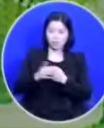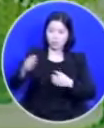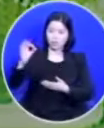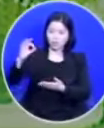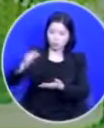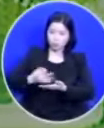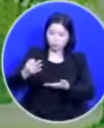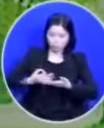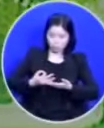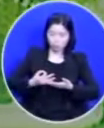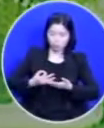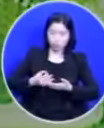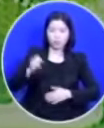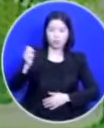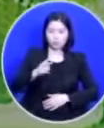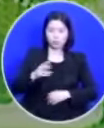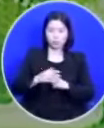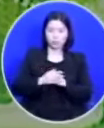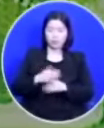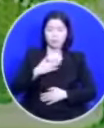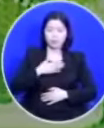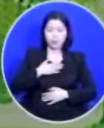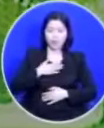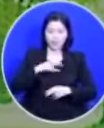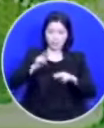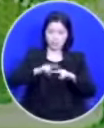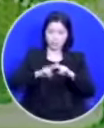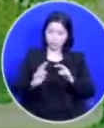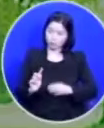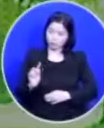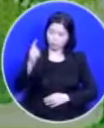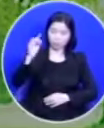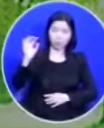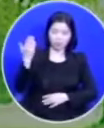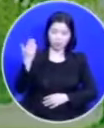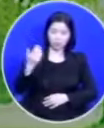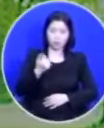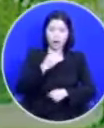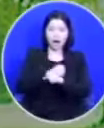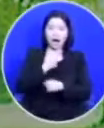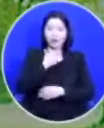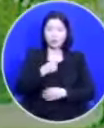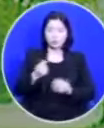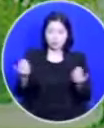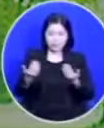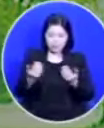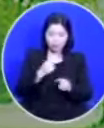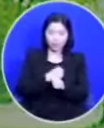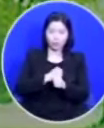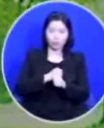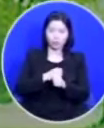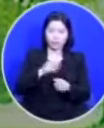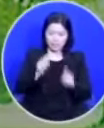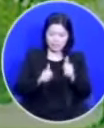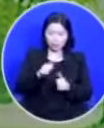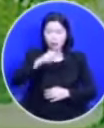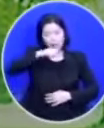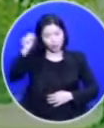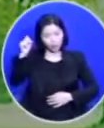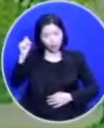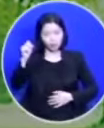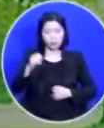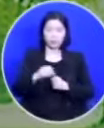되고 그리고 요 내지 위로 높아져야 되고 하고 싶은 일도 해야 되고 시험도 합격해야 되고